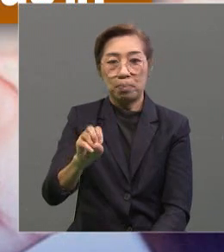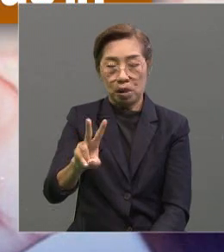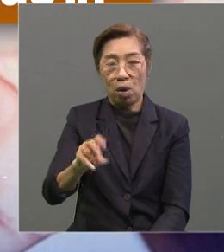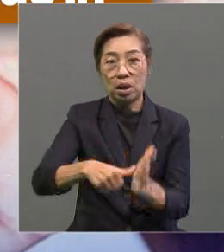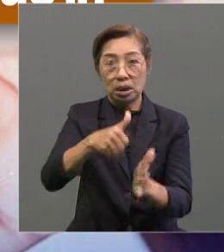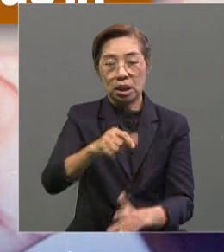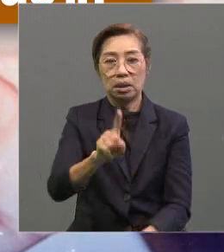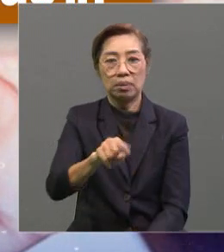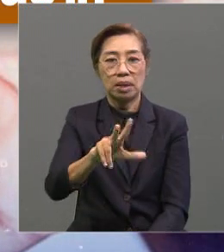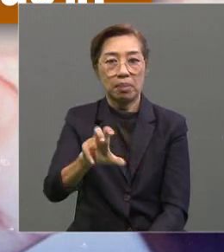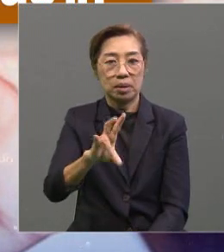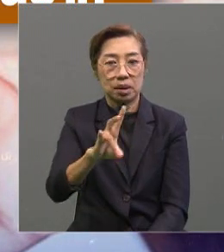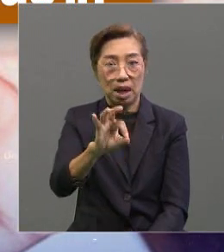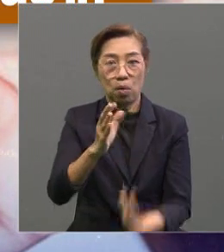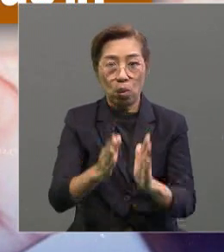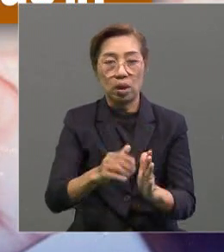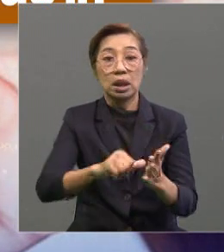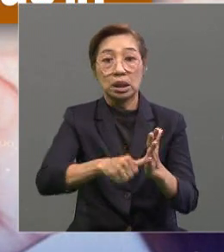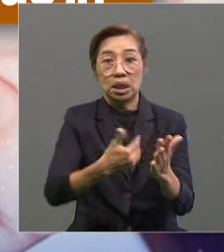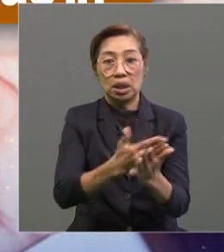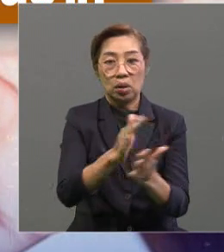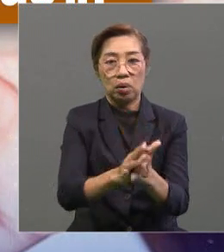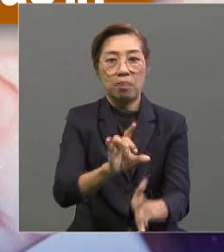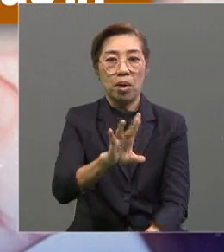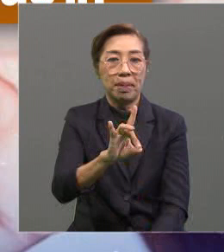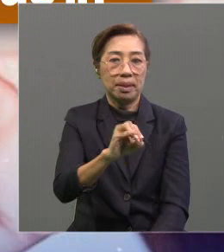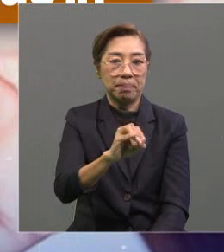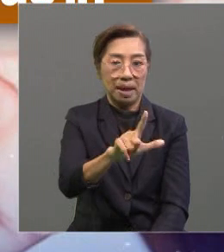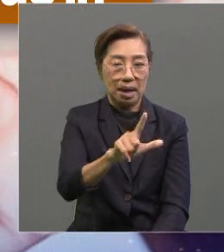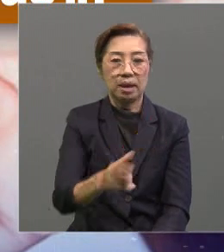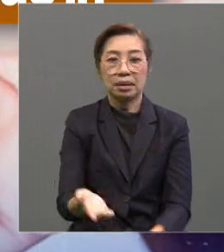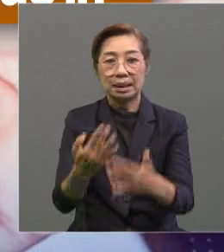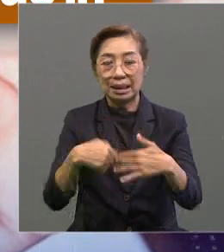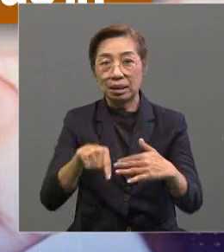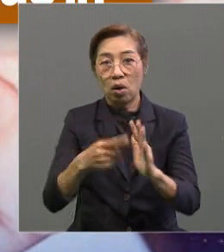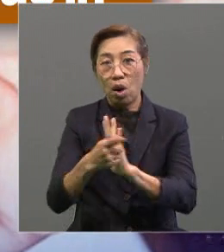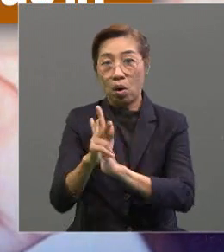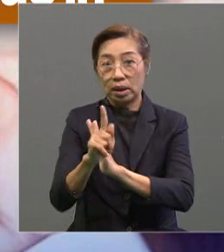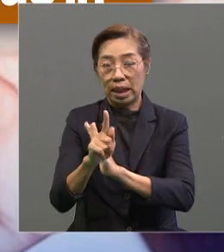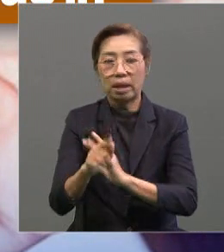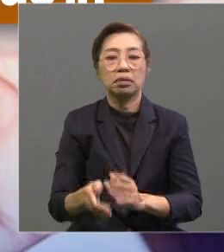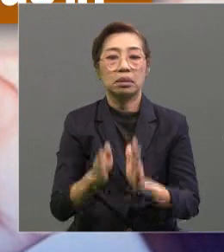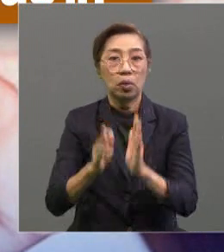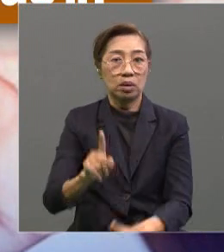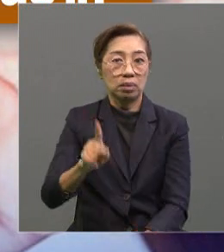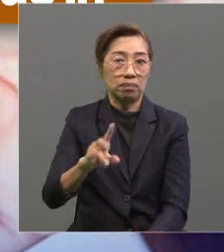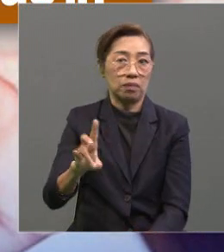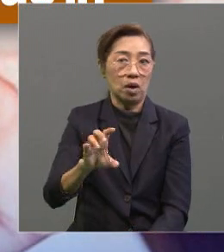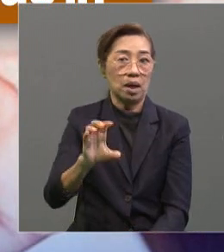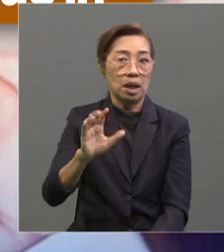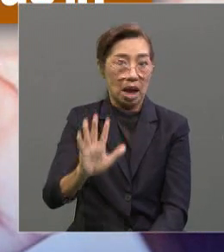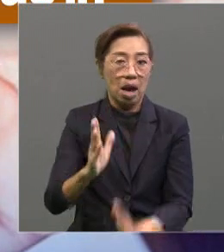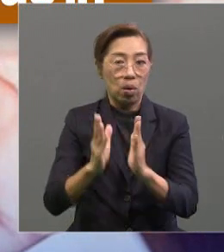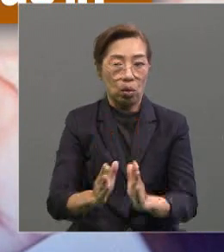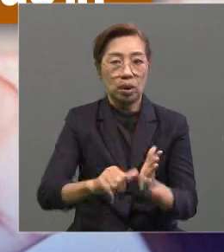เจ้าหนี้ 1379คนมูลหนี้ 180ล้านบาทและในส่วนของจังหวัดขอนแก่น 1705คนเจ้า